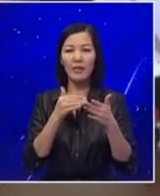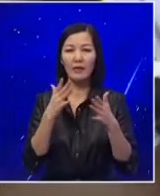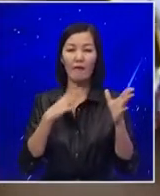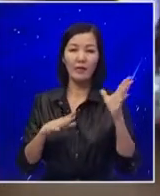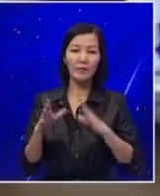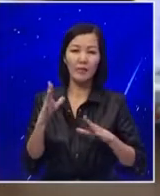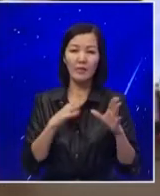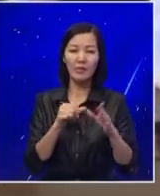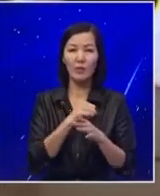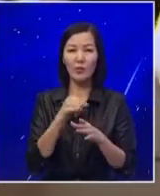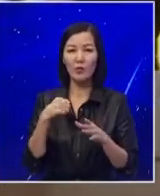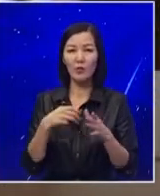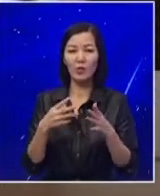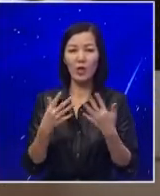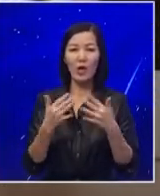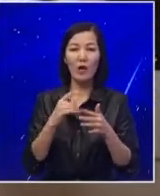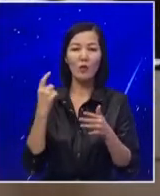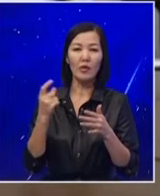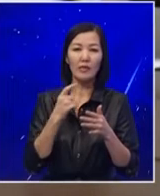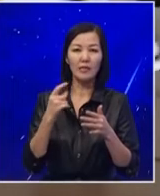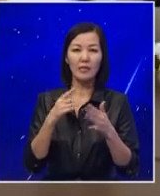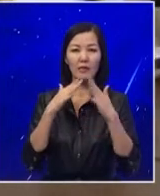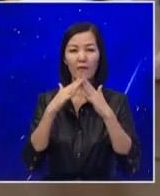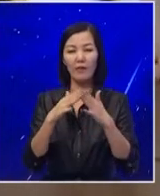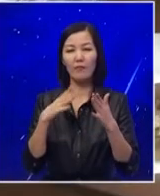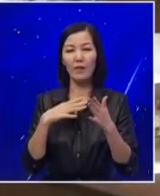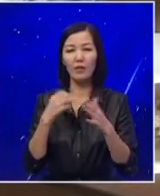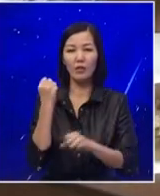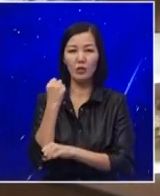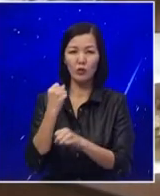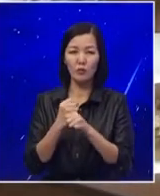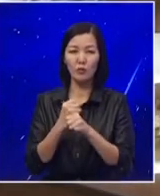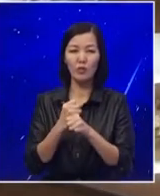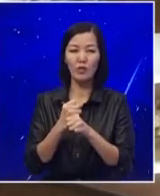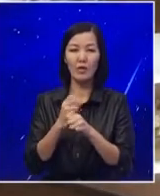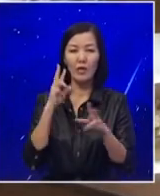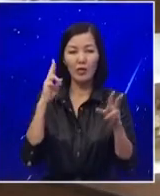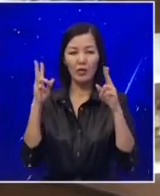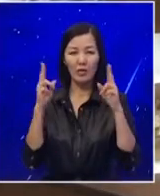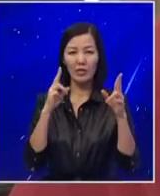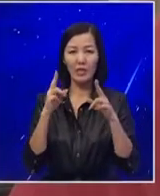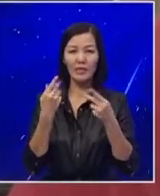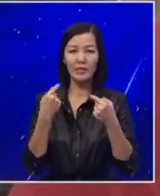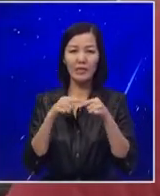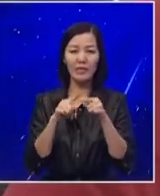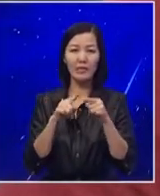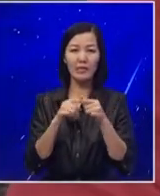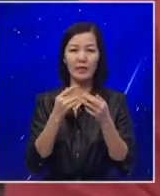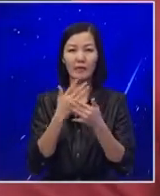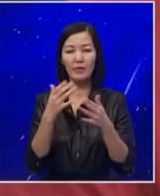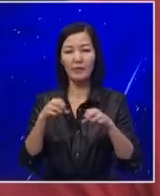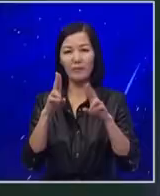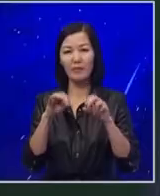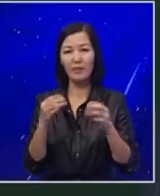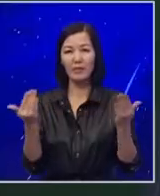тәрбиешілер, өзімдік және мал шаруашылық өнімдерін өндіретін фермерлер мен жұмысшылар. Аспазшы, шаштараз, сантехниктер сынды бірқатар мамандық